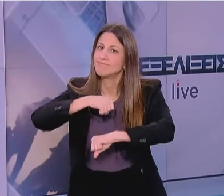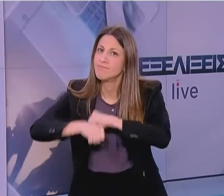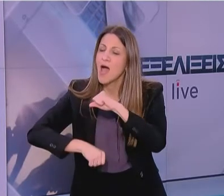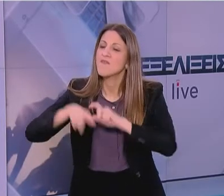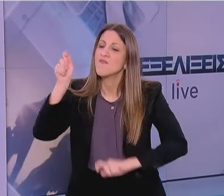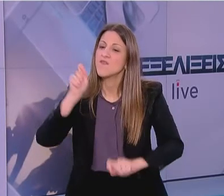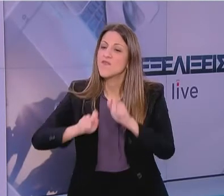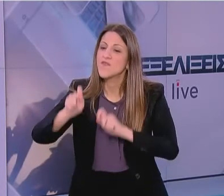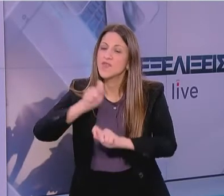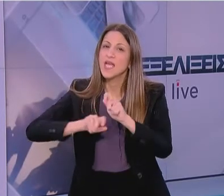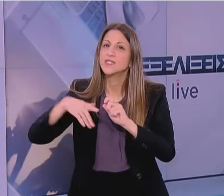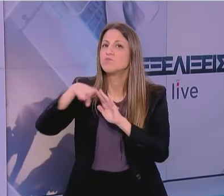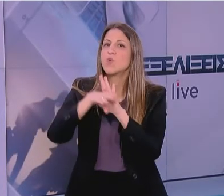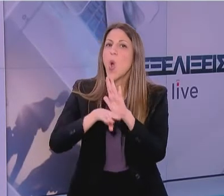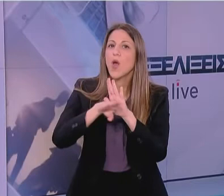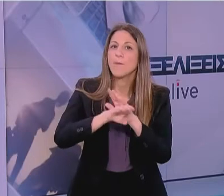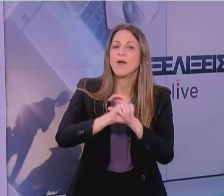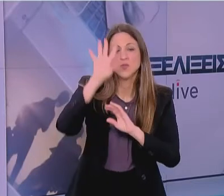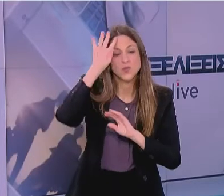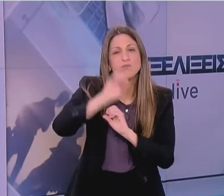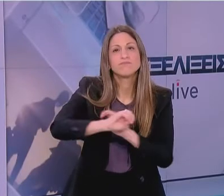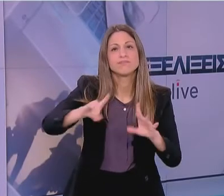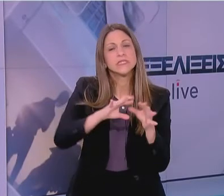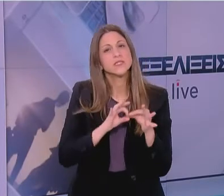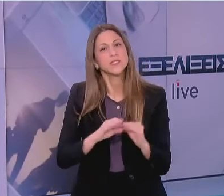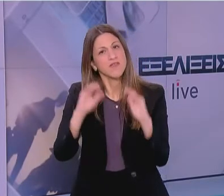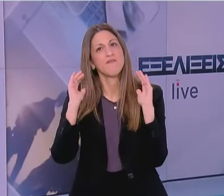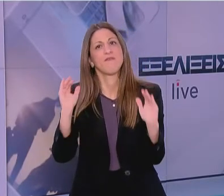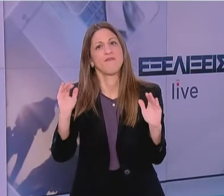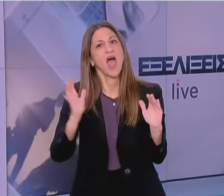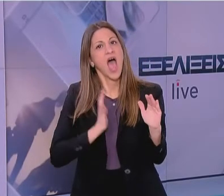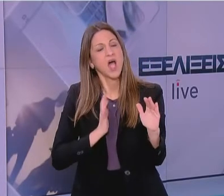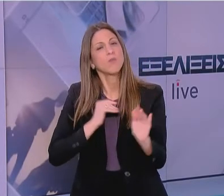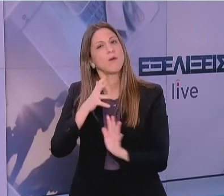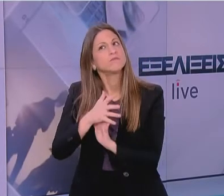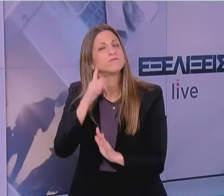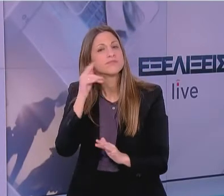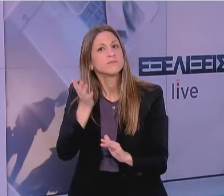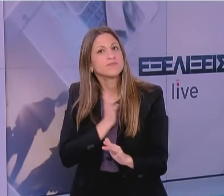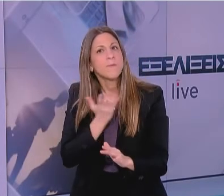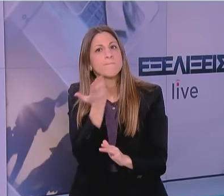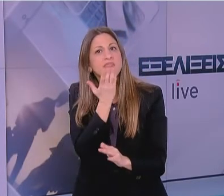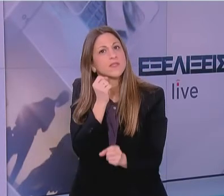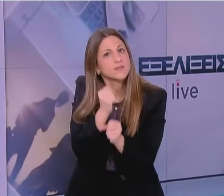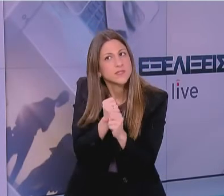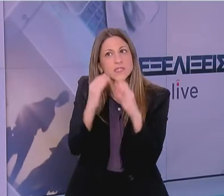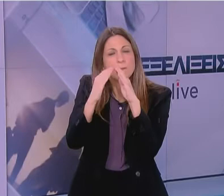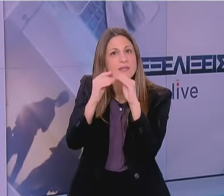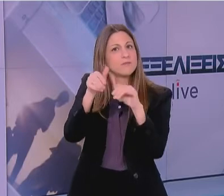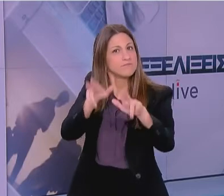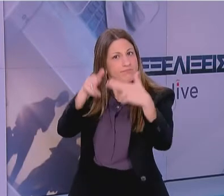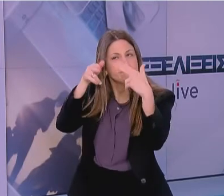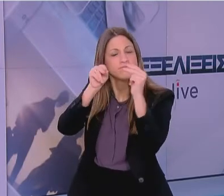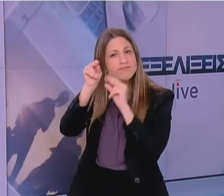σχέδιο δράσης προκειμένου η εκπαιδευτική διαδικασία να παραμείνει ενεργή, να παραμείνει γόνιμη. Πιο συγκεκριμένα, μέσω